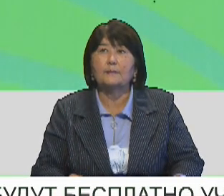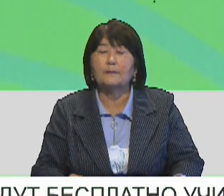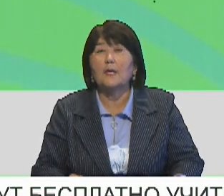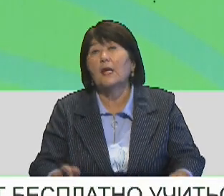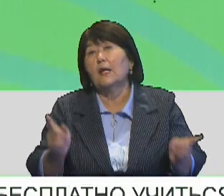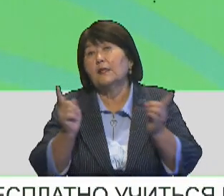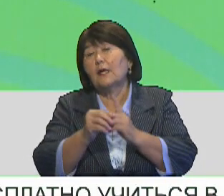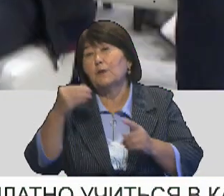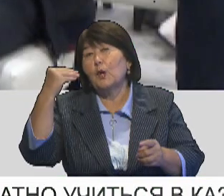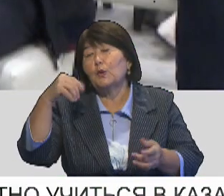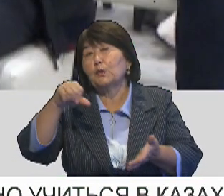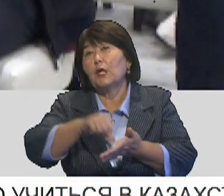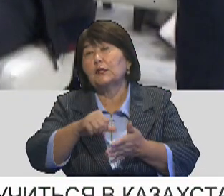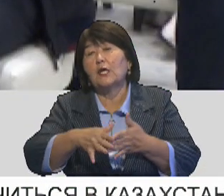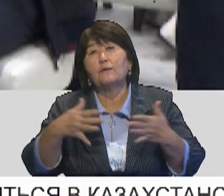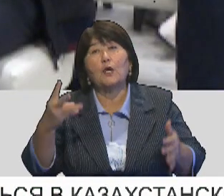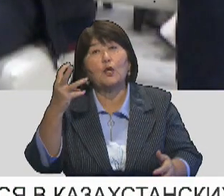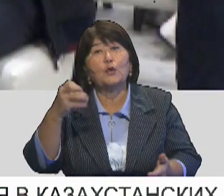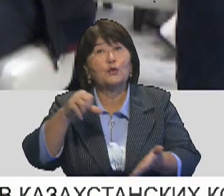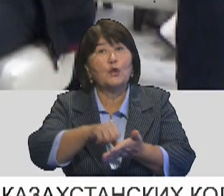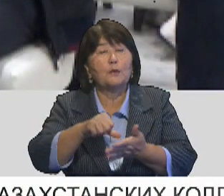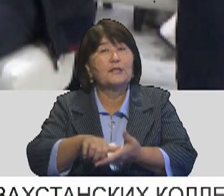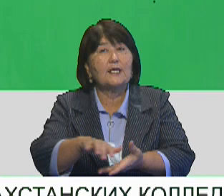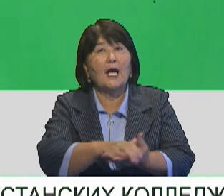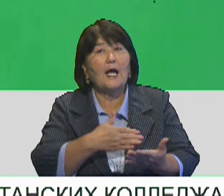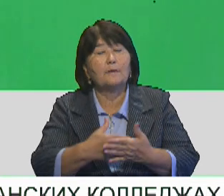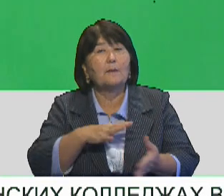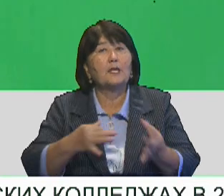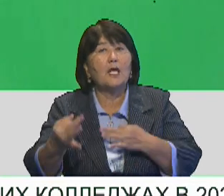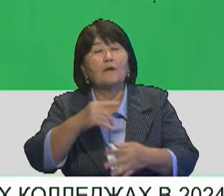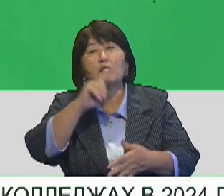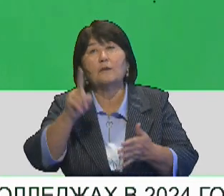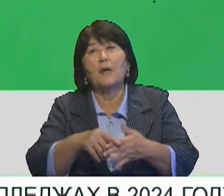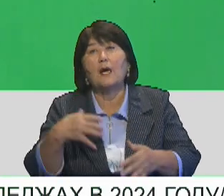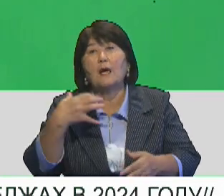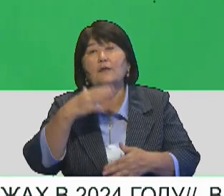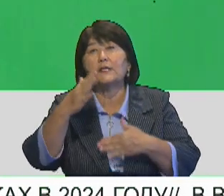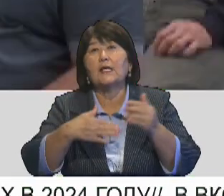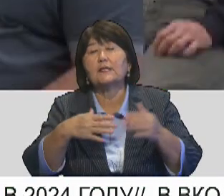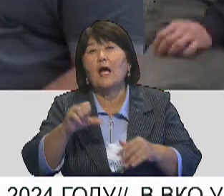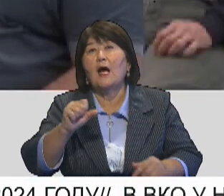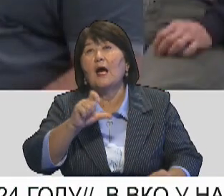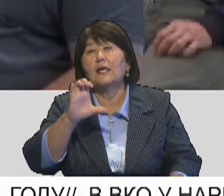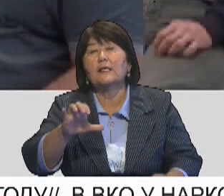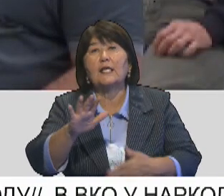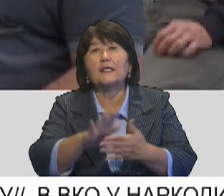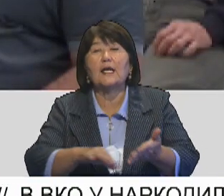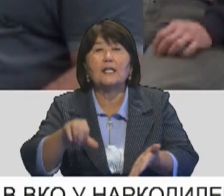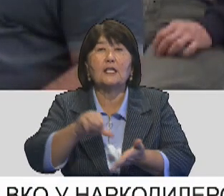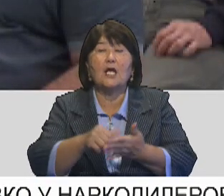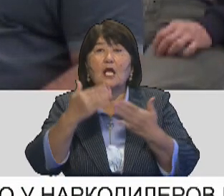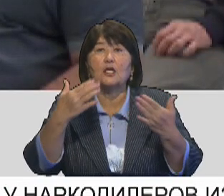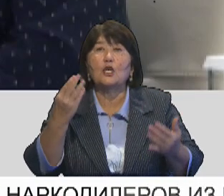На встрече в Туркестане с участием свыше 300 представителей общественности был обсужден вопрос важности строительства АЭС. Далее члены народного